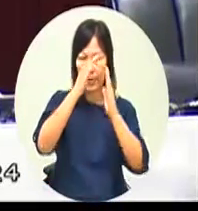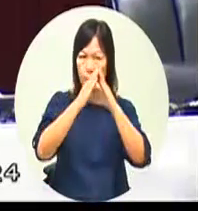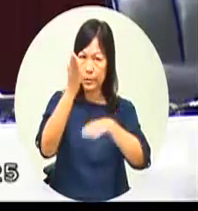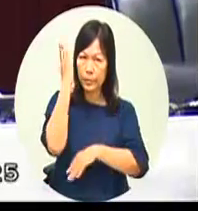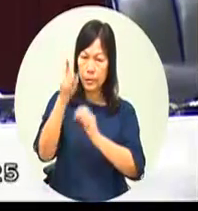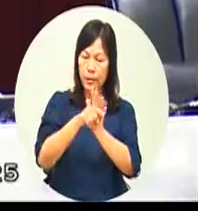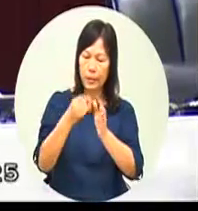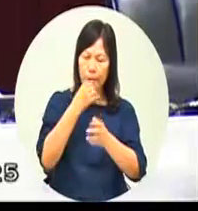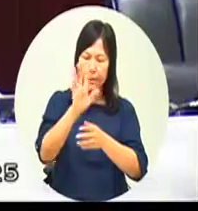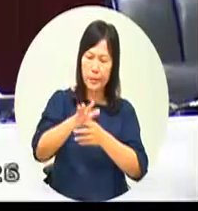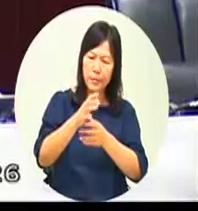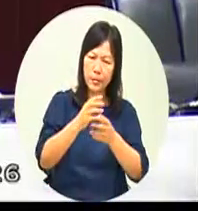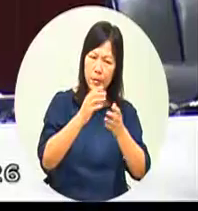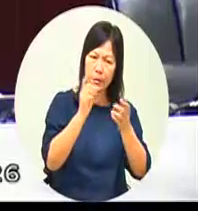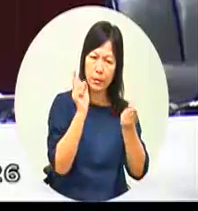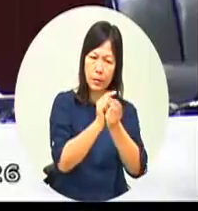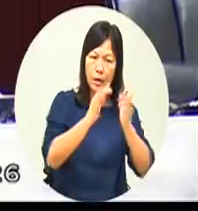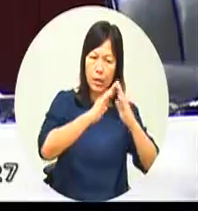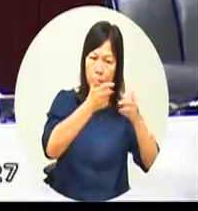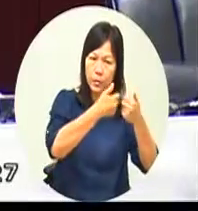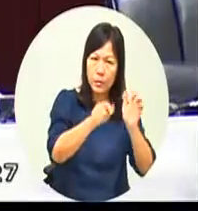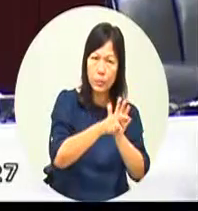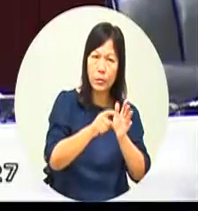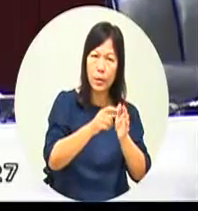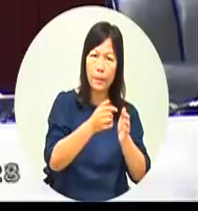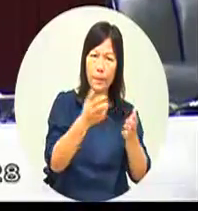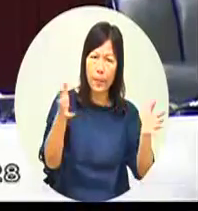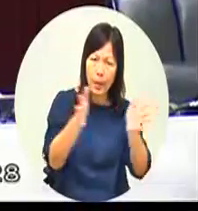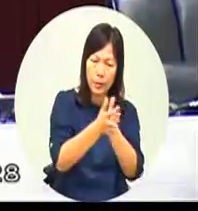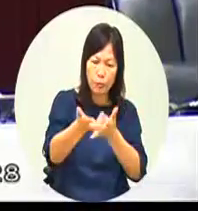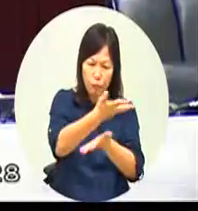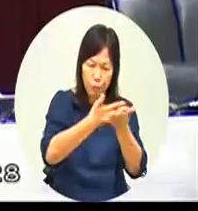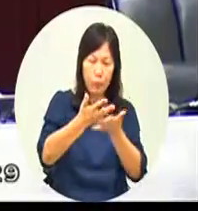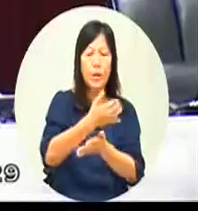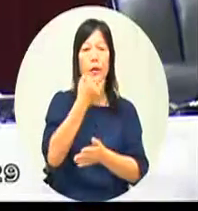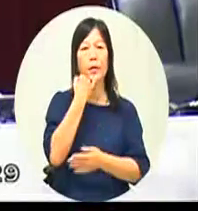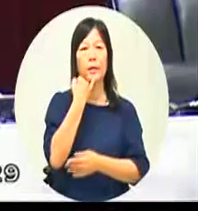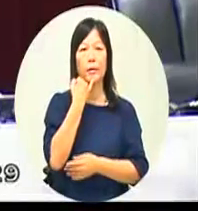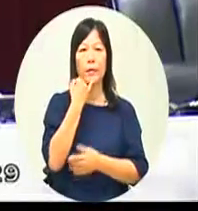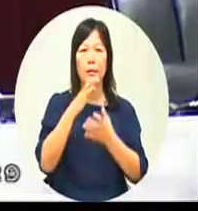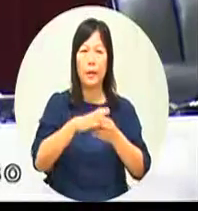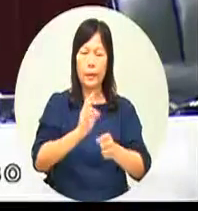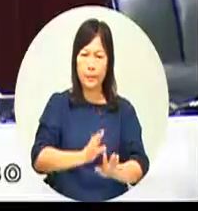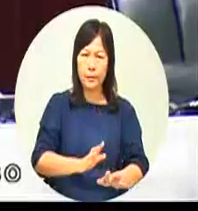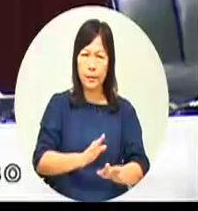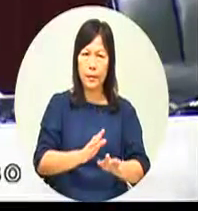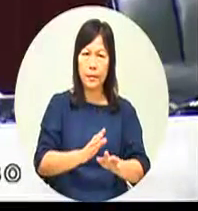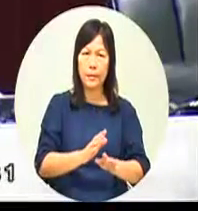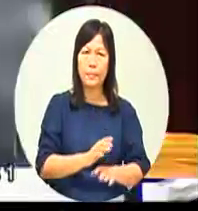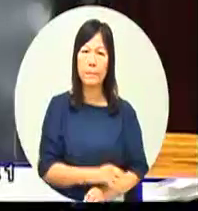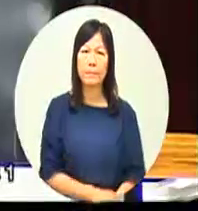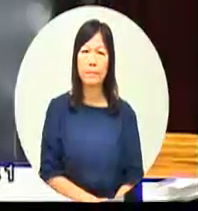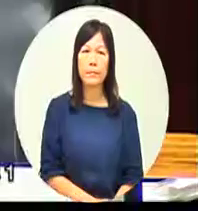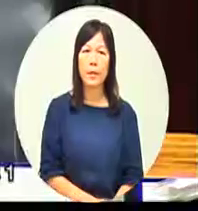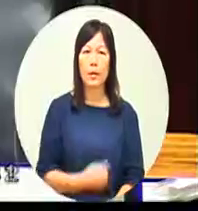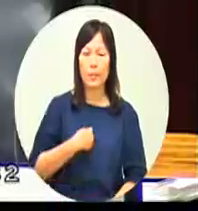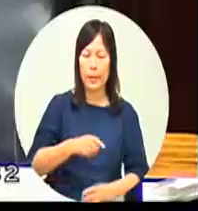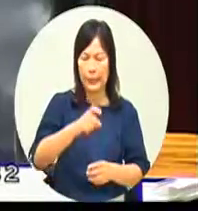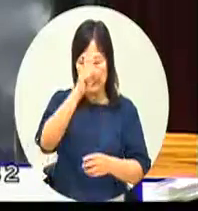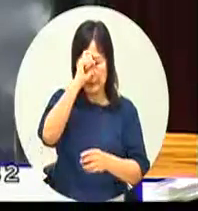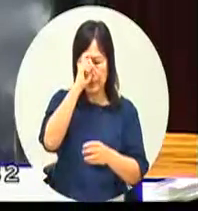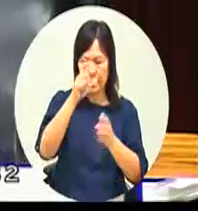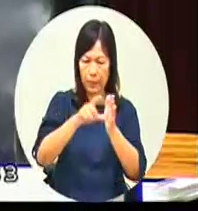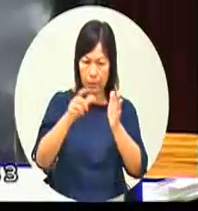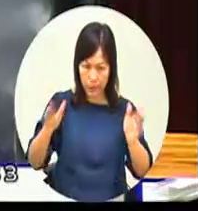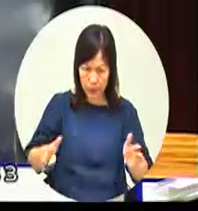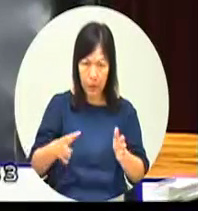够好好的跟所有的议员同仁共同的沟通，能够在我们预定的期限里